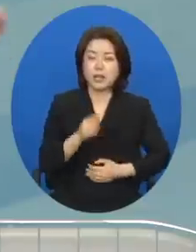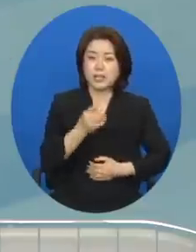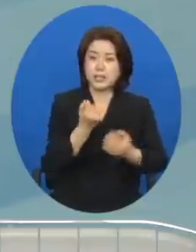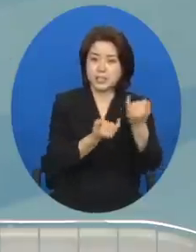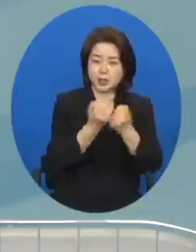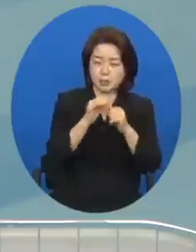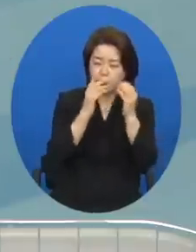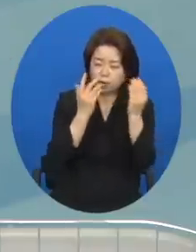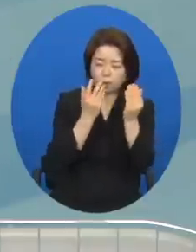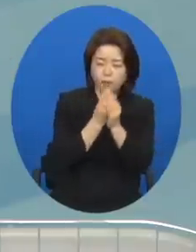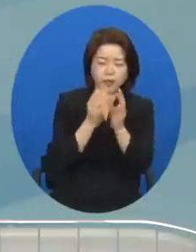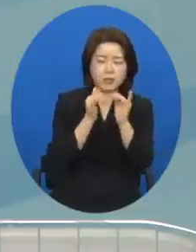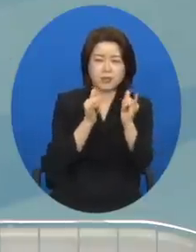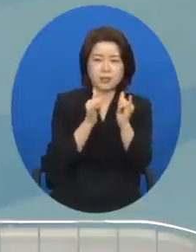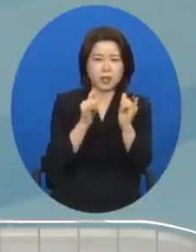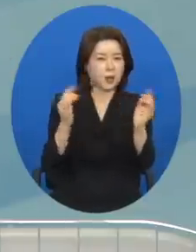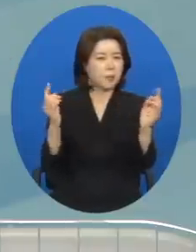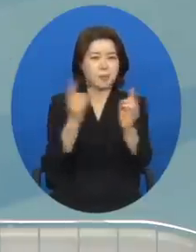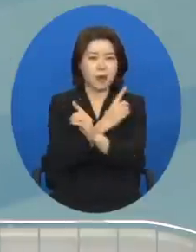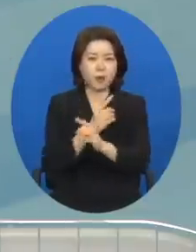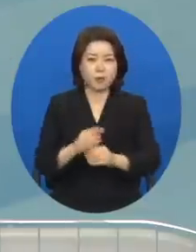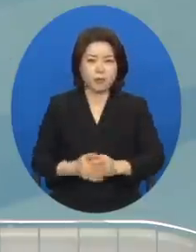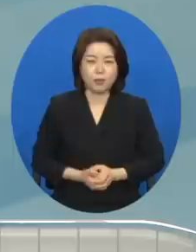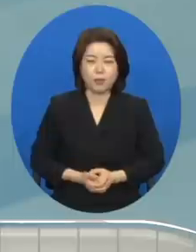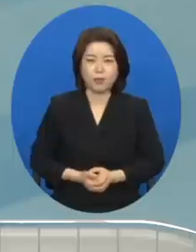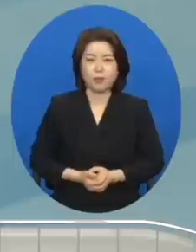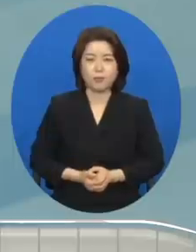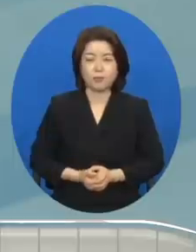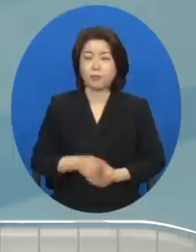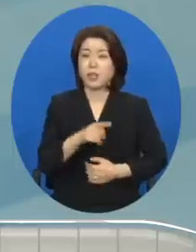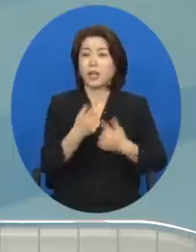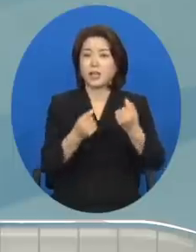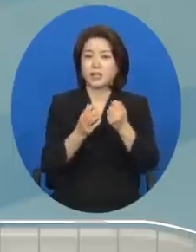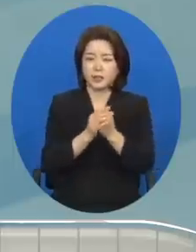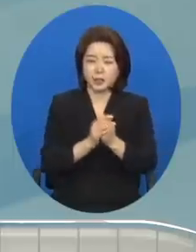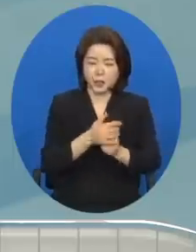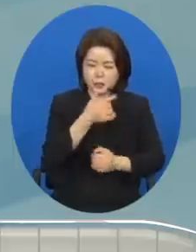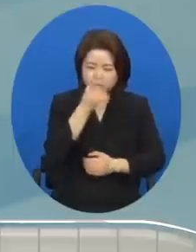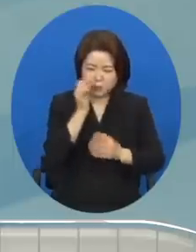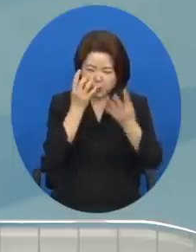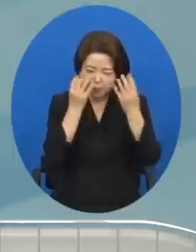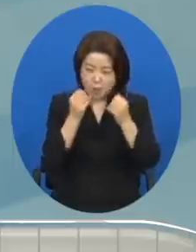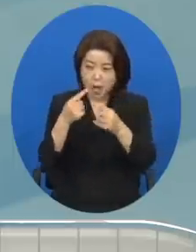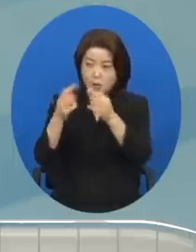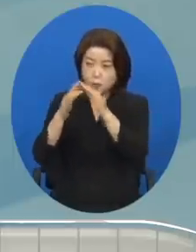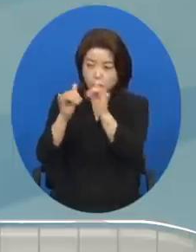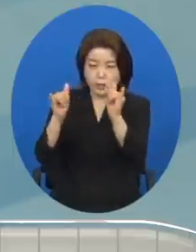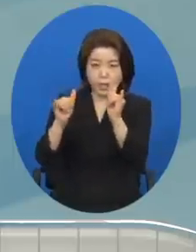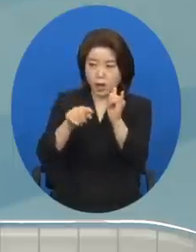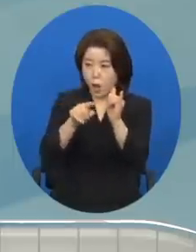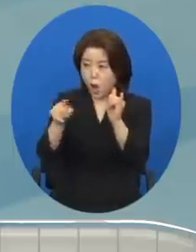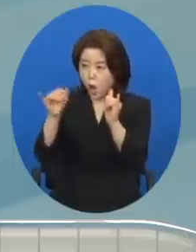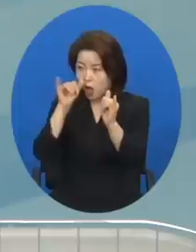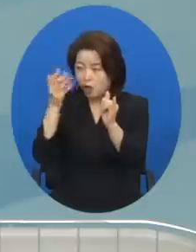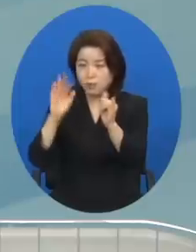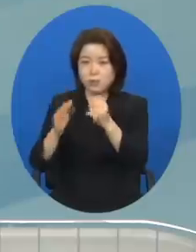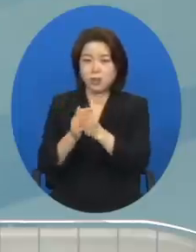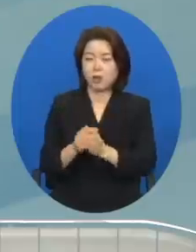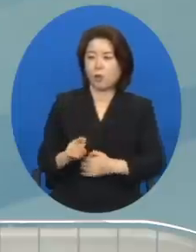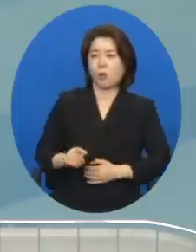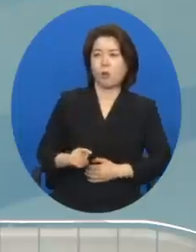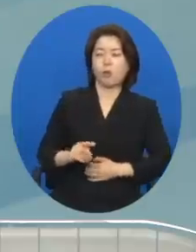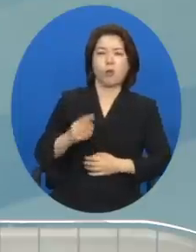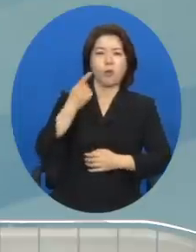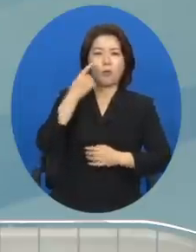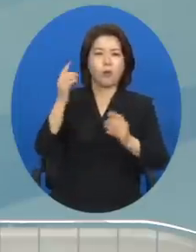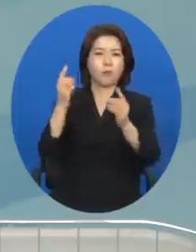자매가 완전히 사람이 뒤집어졌는데 그렇게 허물이 많은 교인들이 어쩌면 그렇게